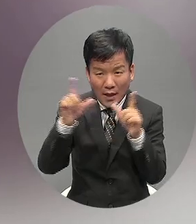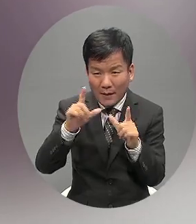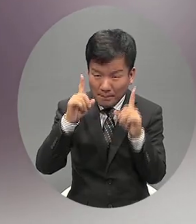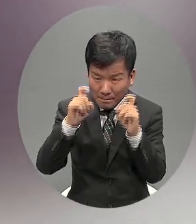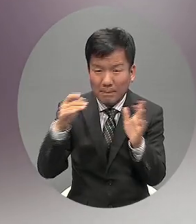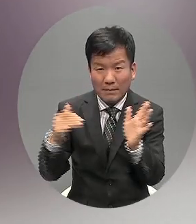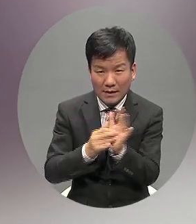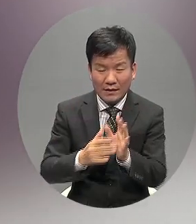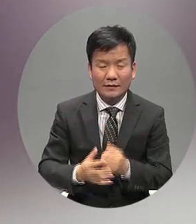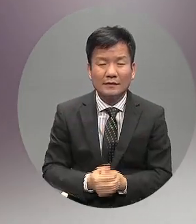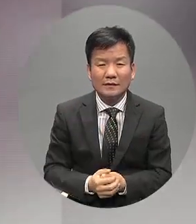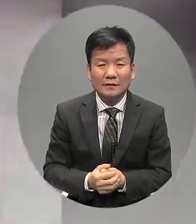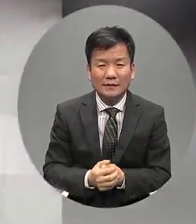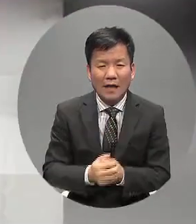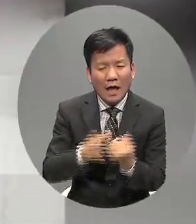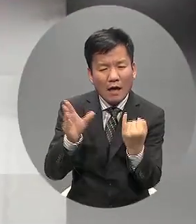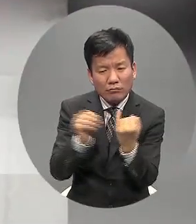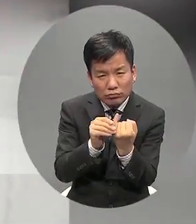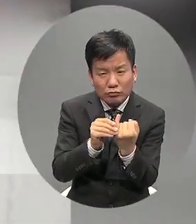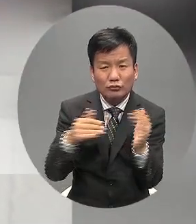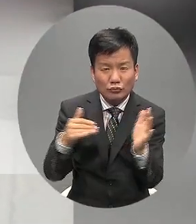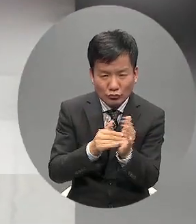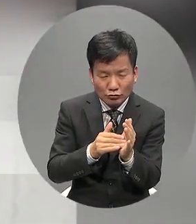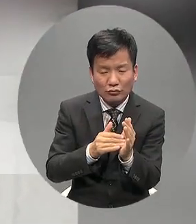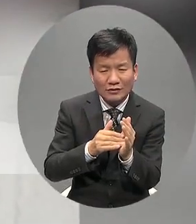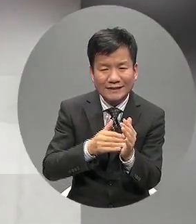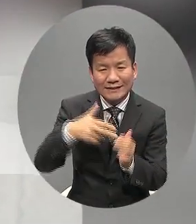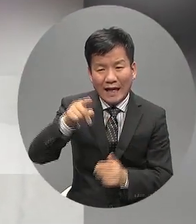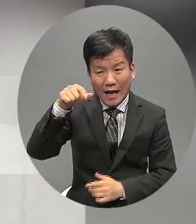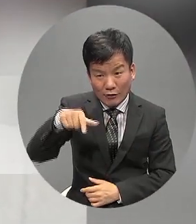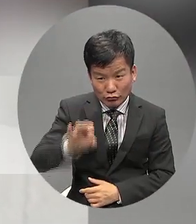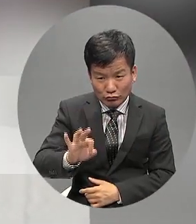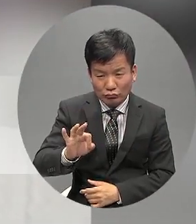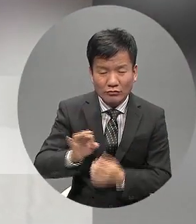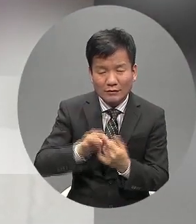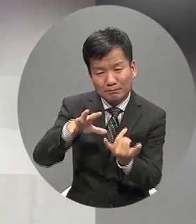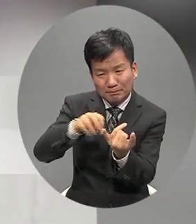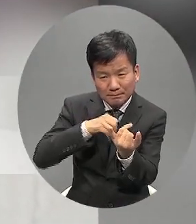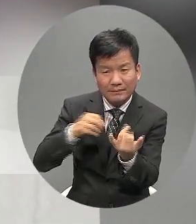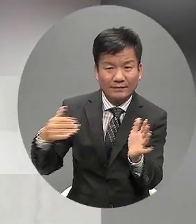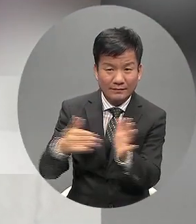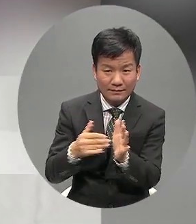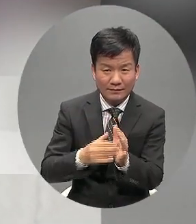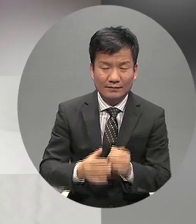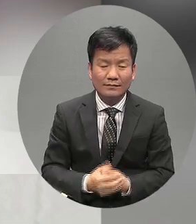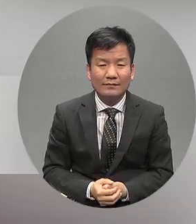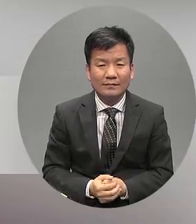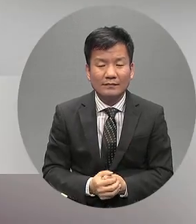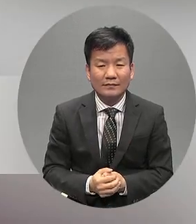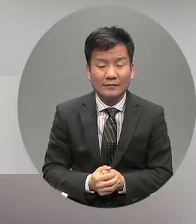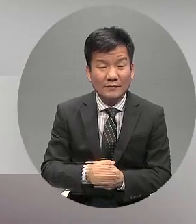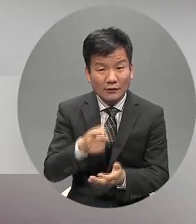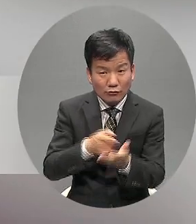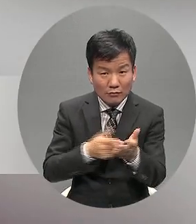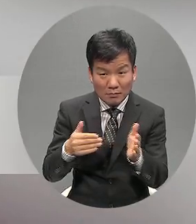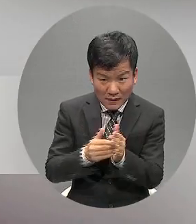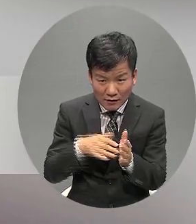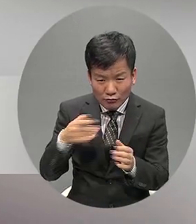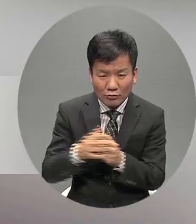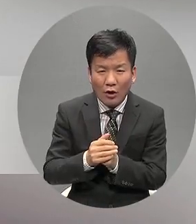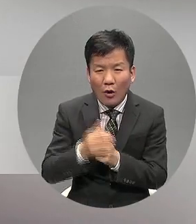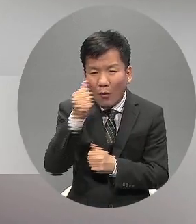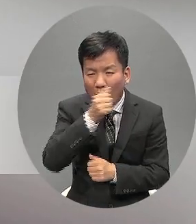있습니다. 새끼를 뱀 상태에서 자궁과 난소를 적출하는 수술을 받은 겁니다. 중성화 수술을 받은